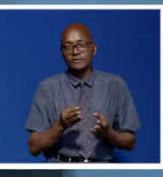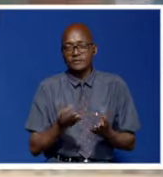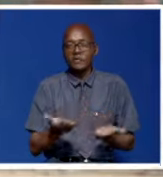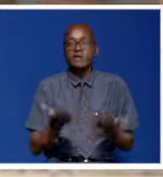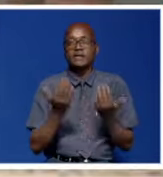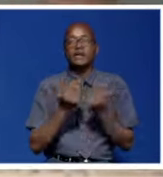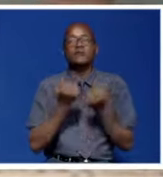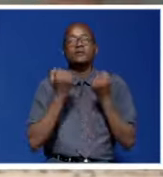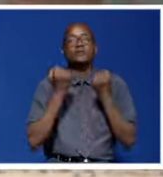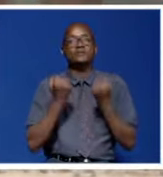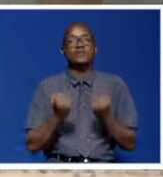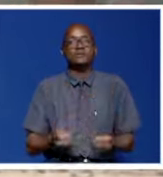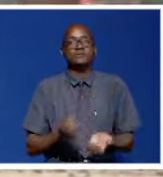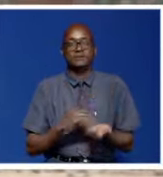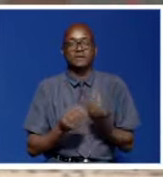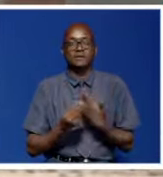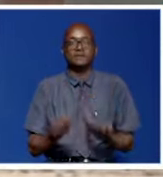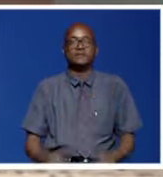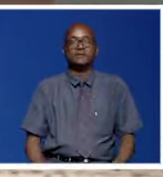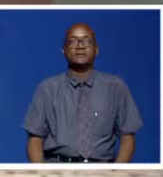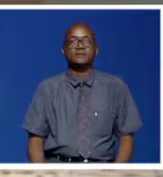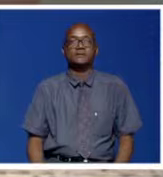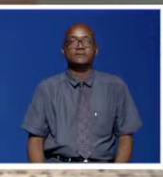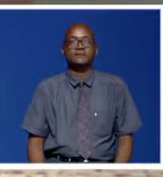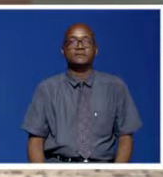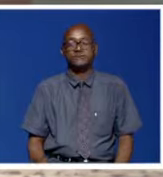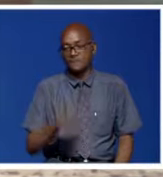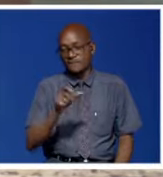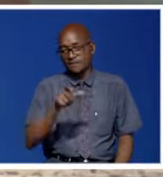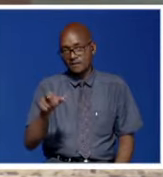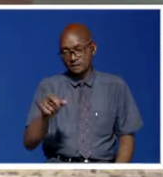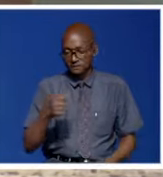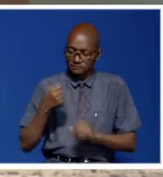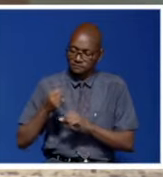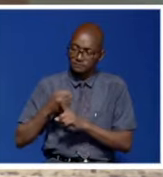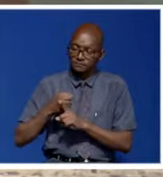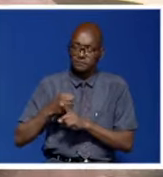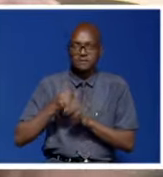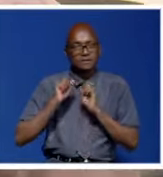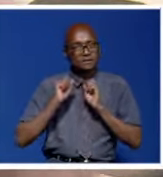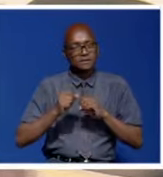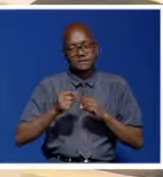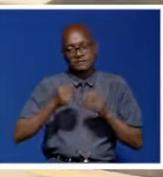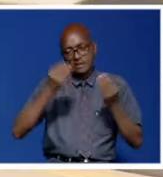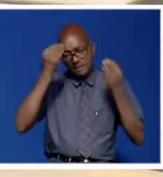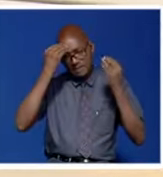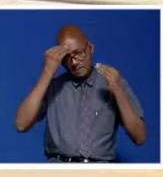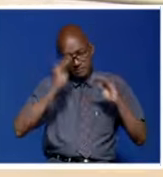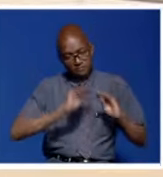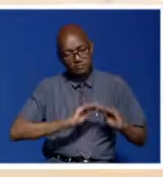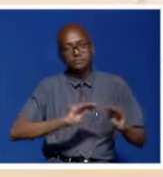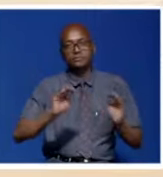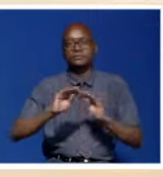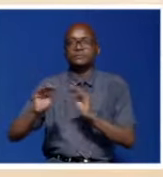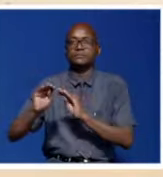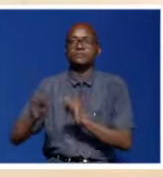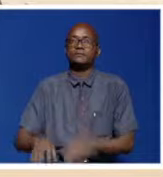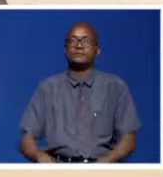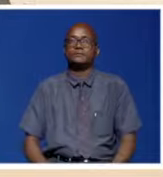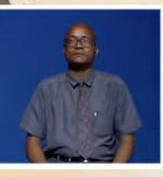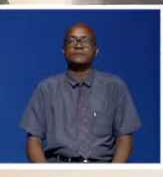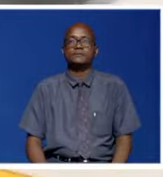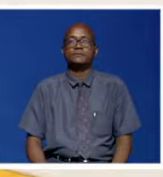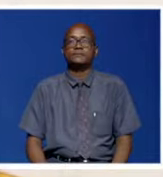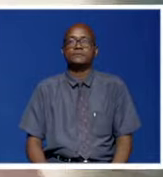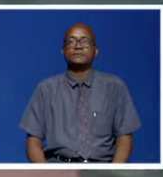bebe. Wananchi nao wakasisitiza swala la elimu zaidi kutolewa, sababu hamna kinga ya mtu kuwa